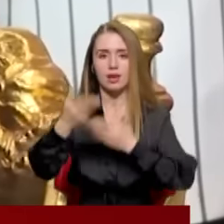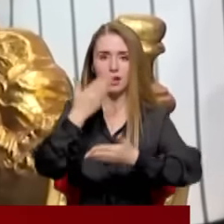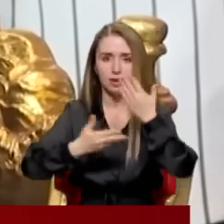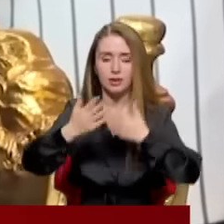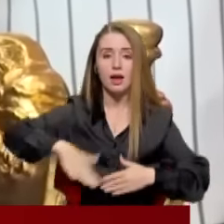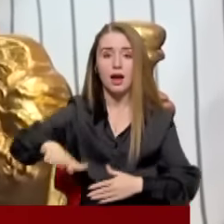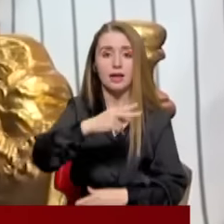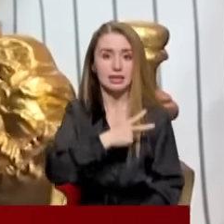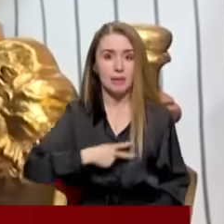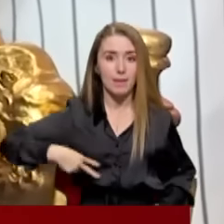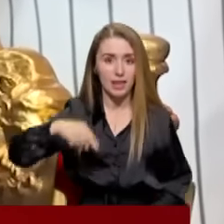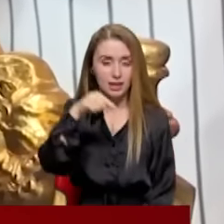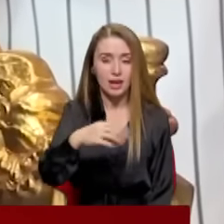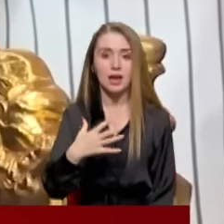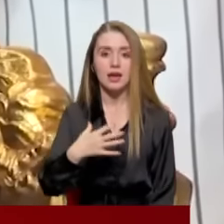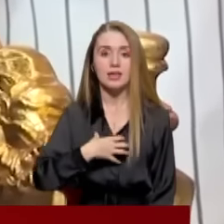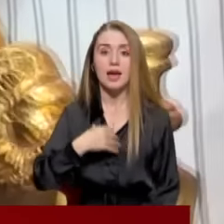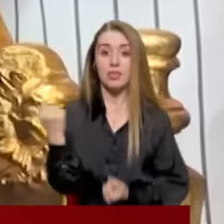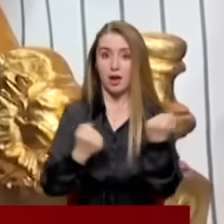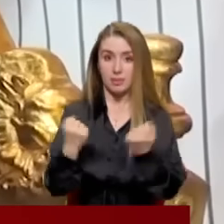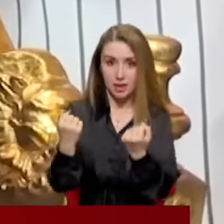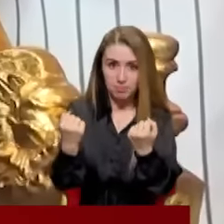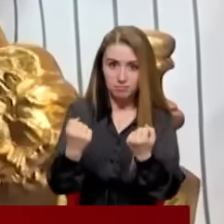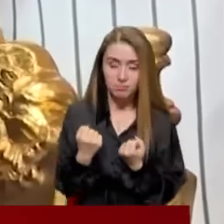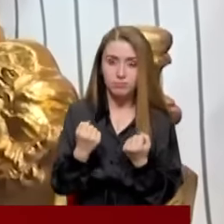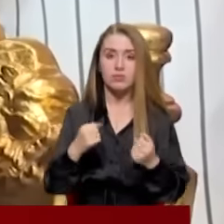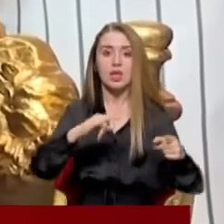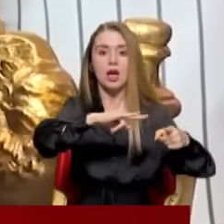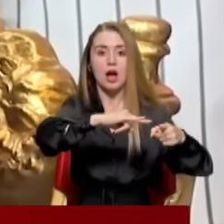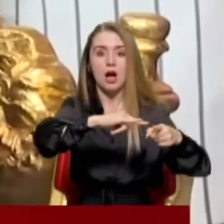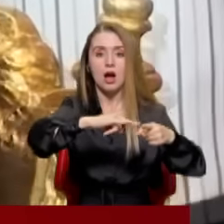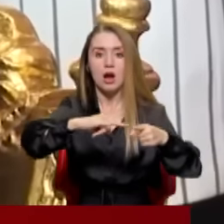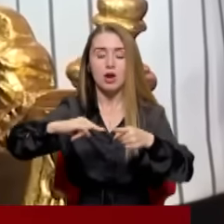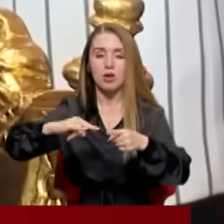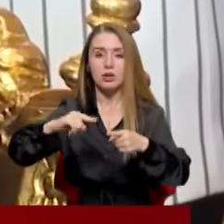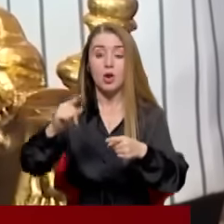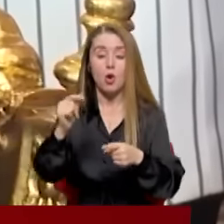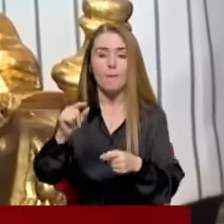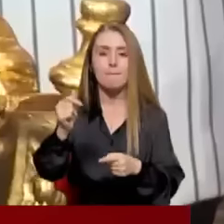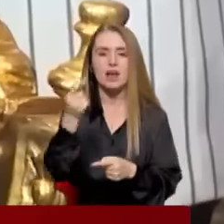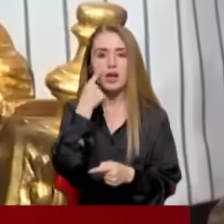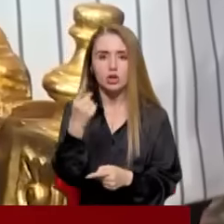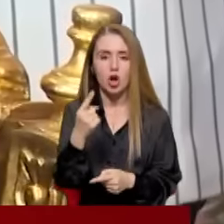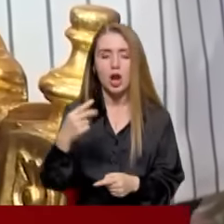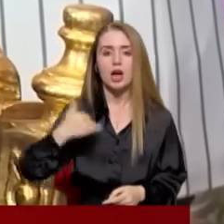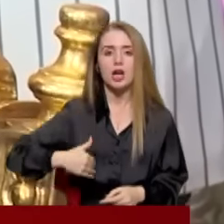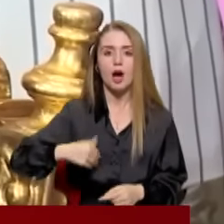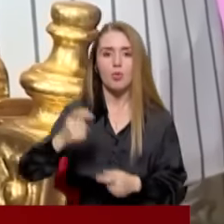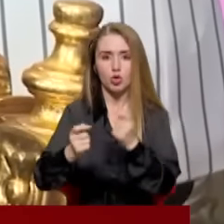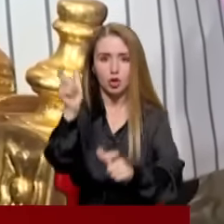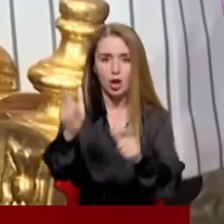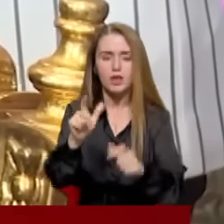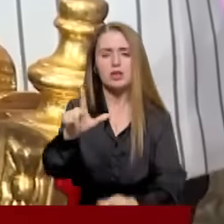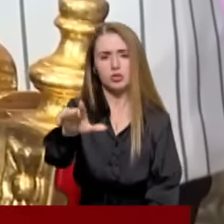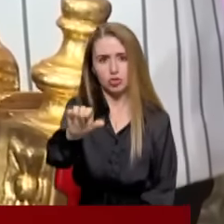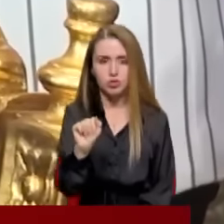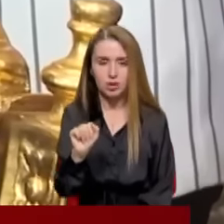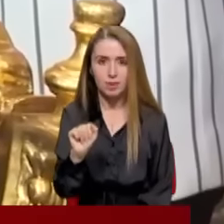Herkes belediyeye kendi arabasıyla gelecek. Havuzdaki arabadan kamu görevi çerçevesinde ihtiyacını